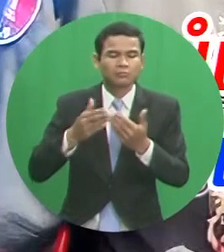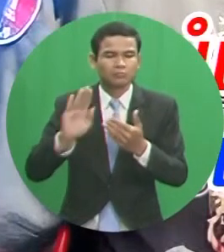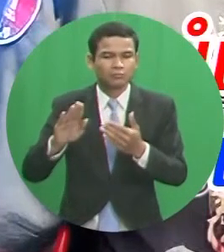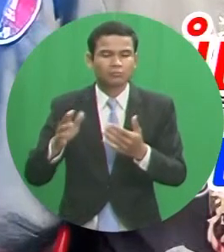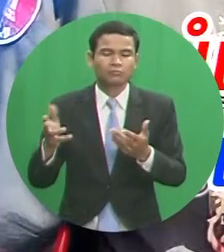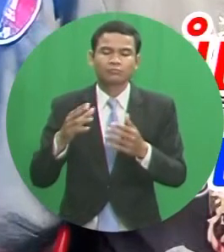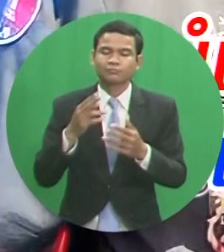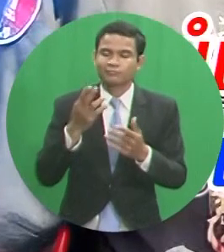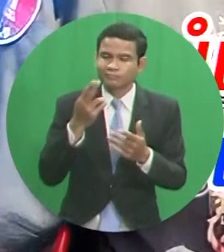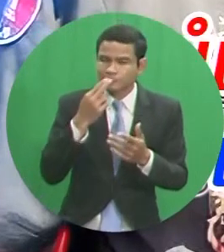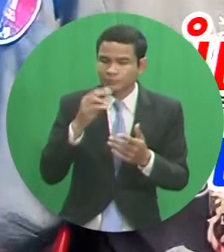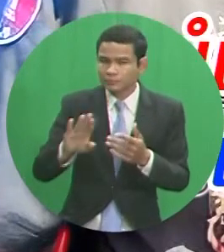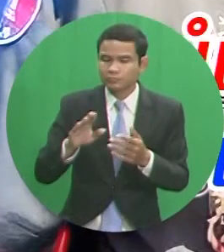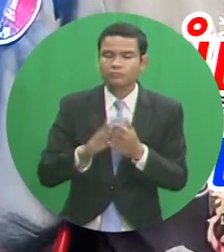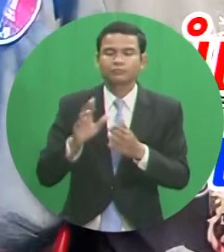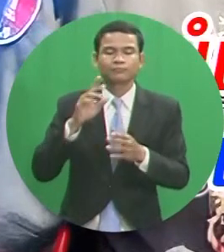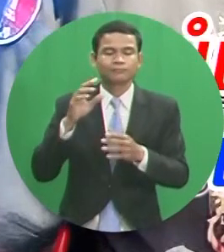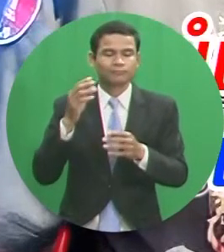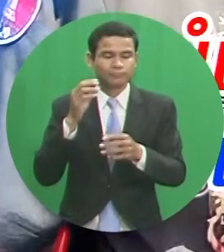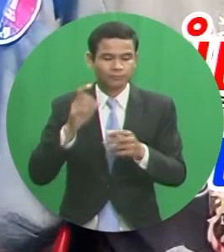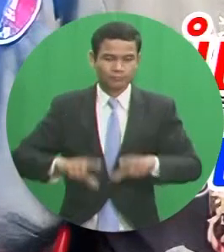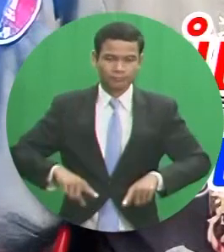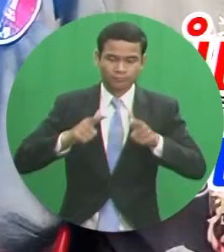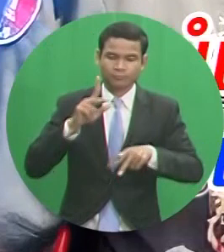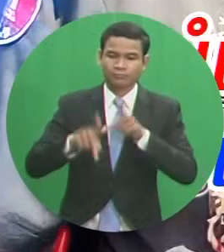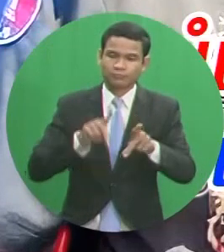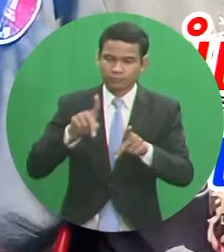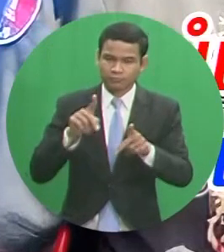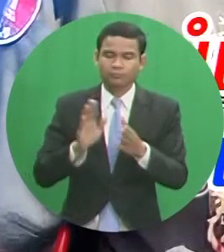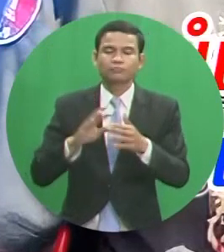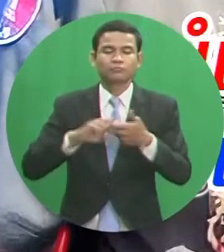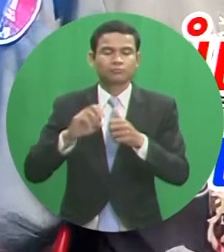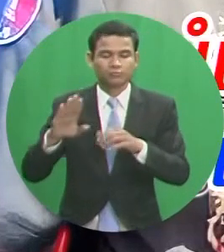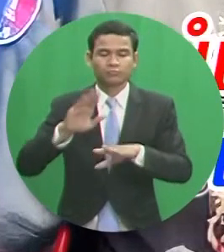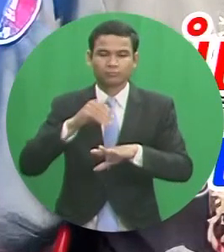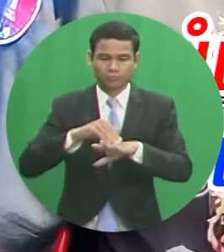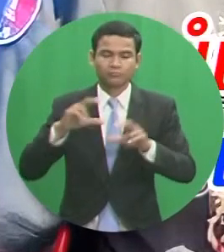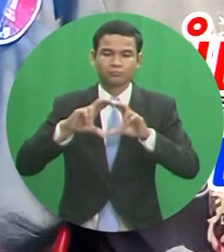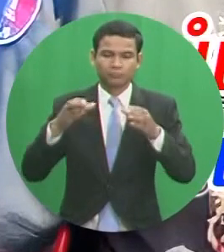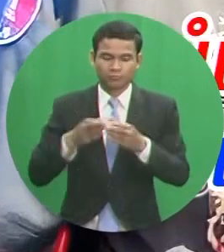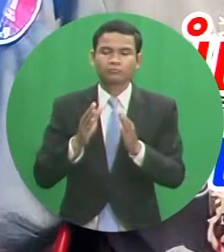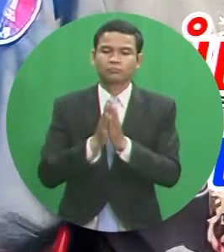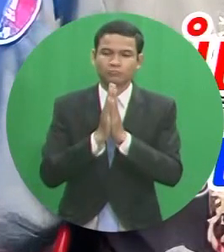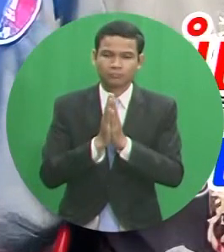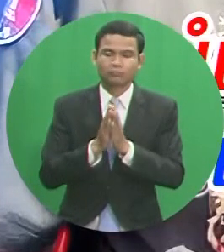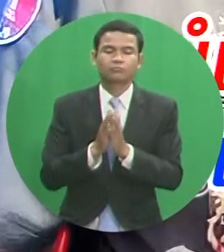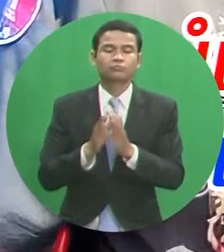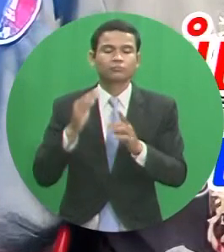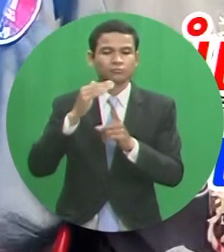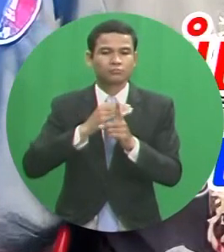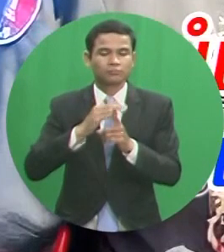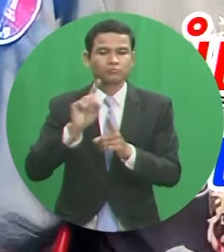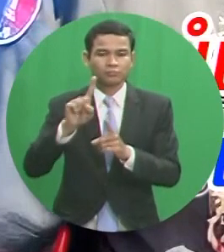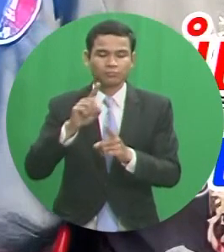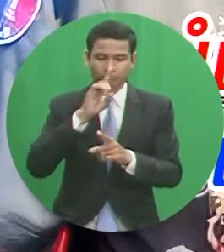ឋនិងដំណើរការជាប្រក្រតីនៃបញ្ហាសង្គមដូច្នេះសូមយកស្តង់ដារមួយ